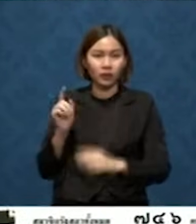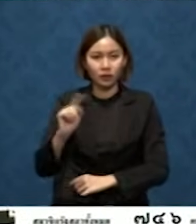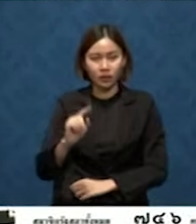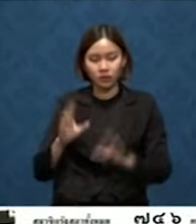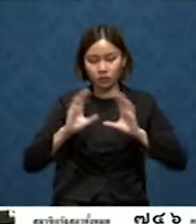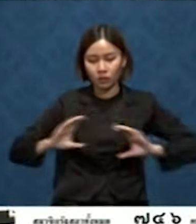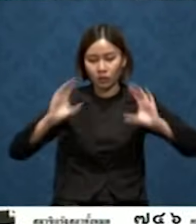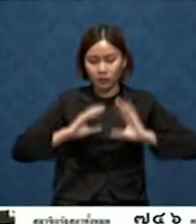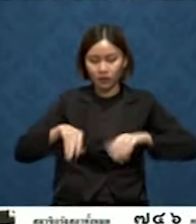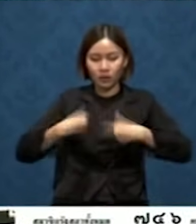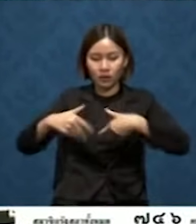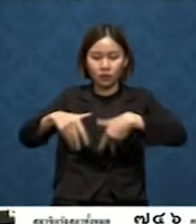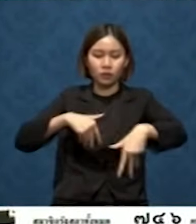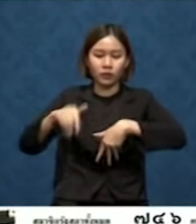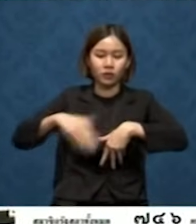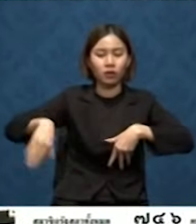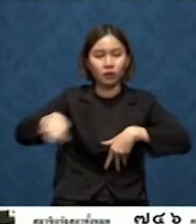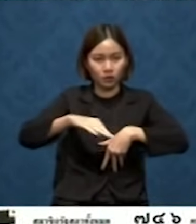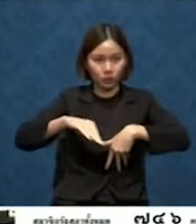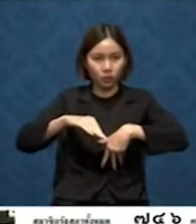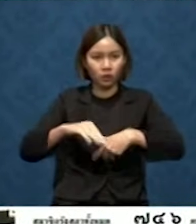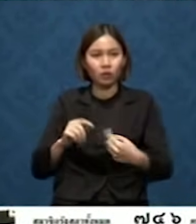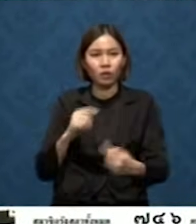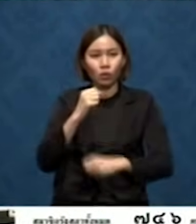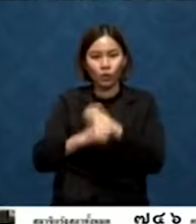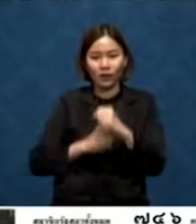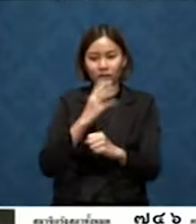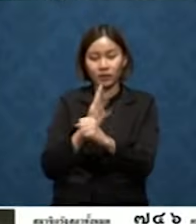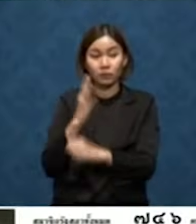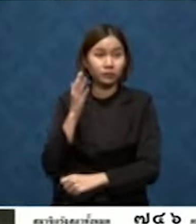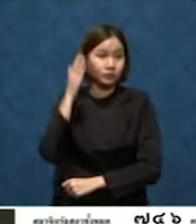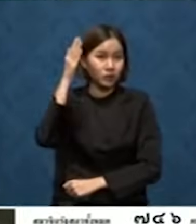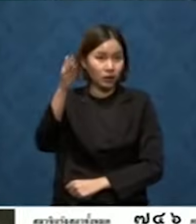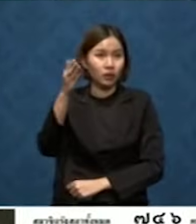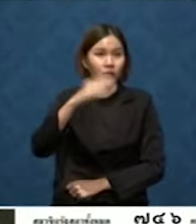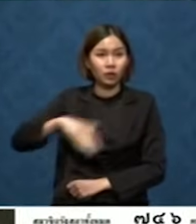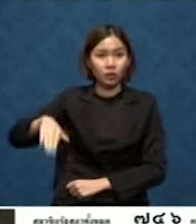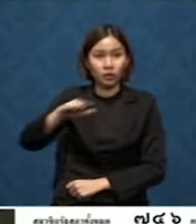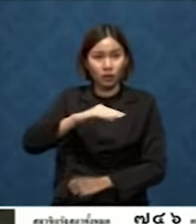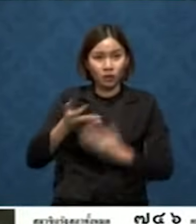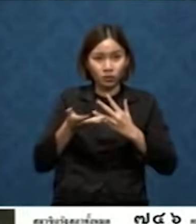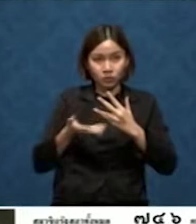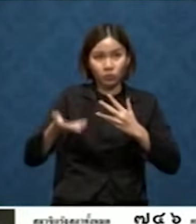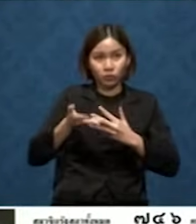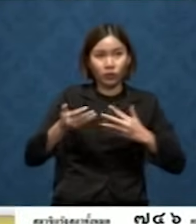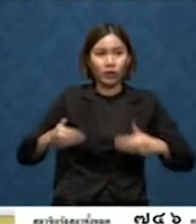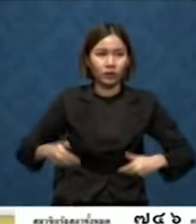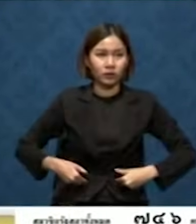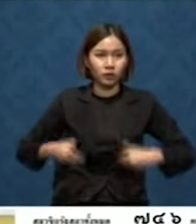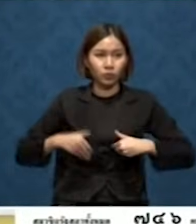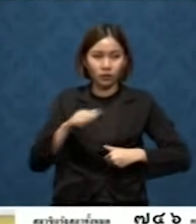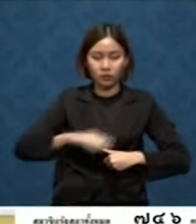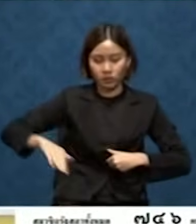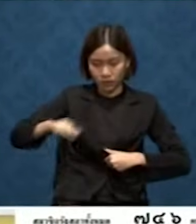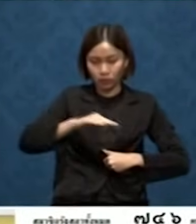ใหม่นั้นได้ให้กับพี่น้องประชาชนว่าในระยะเวลา 4ปีข้างหน้านั้นพวกเขาจะยกระดับคุณภาพชีวิตของพวกเราทุกคน